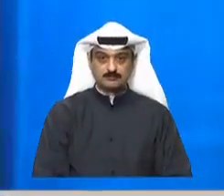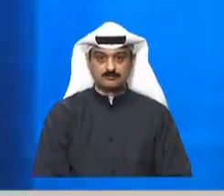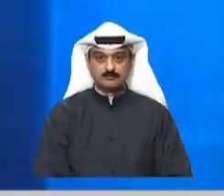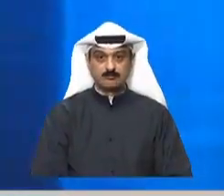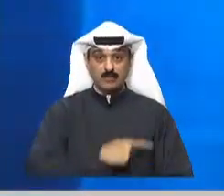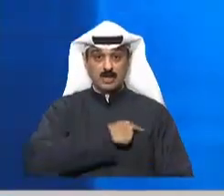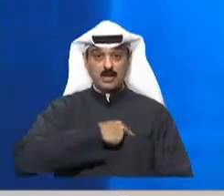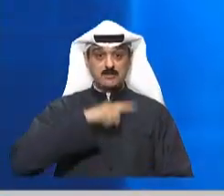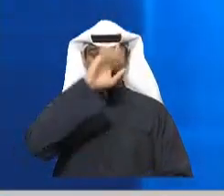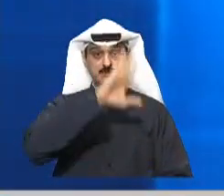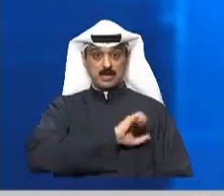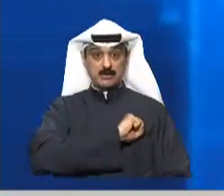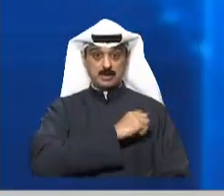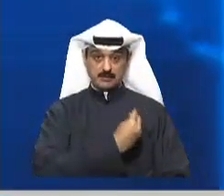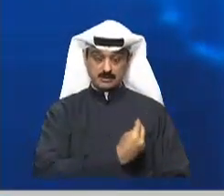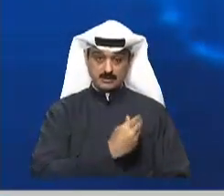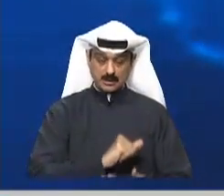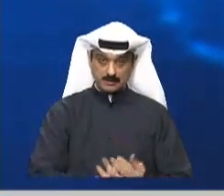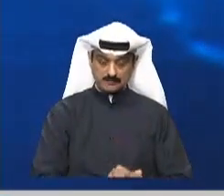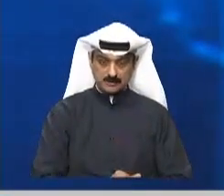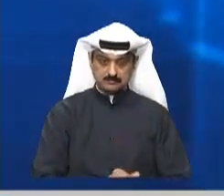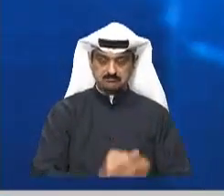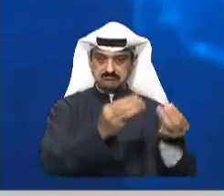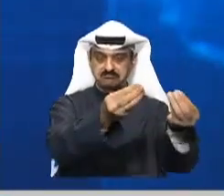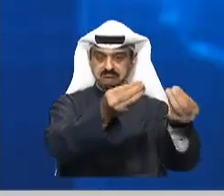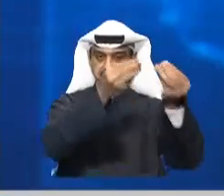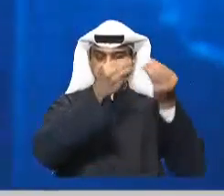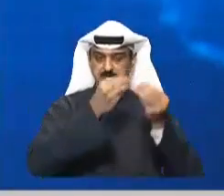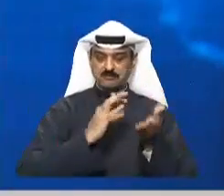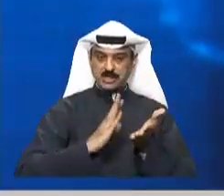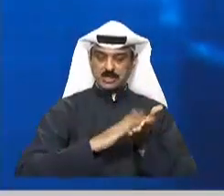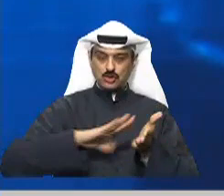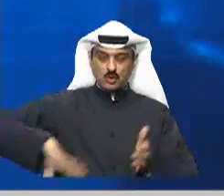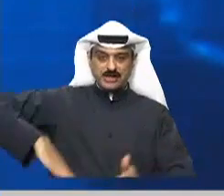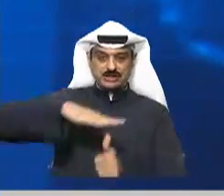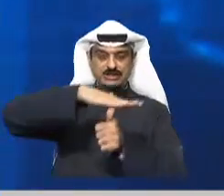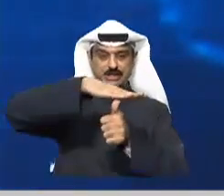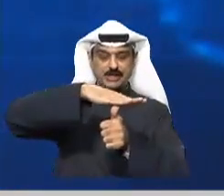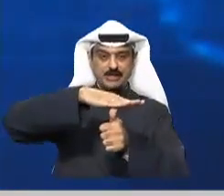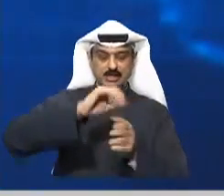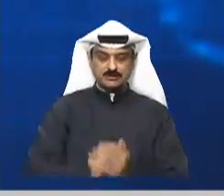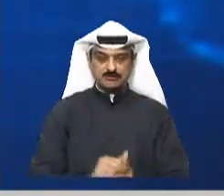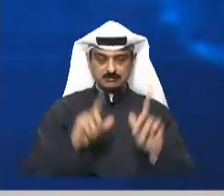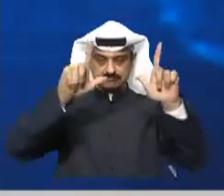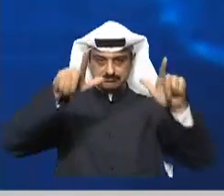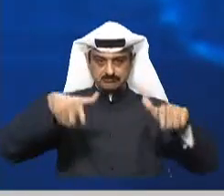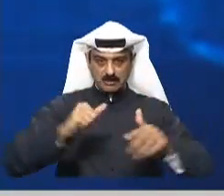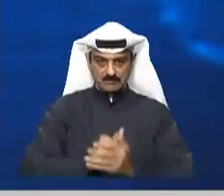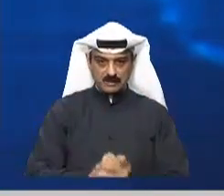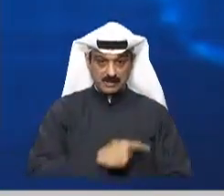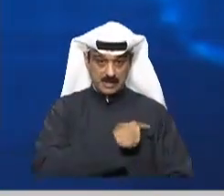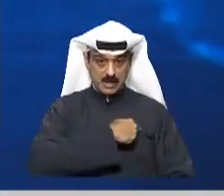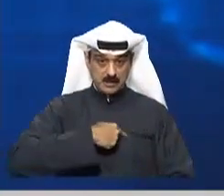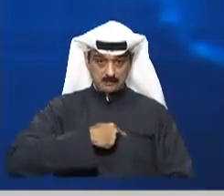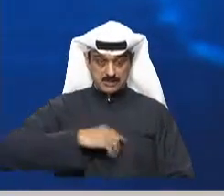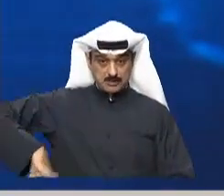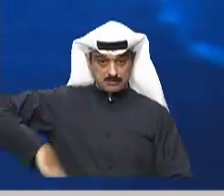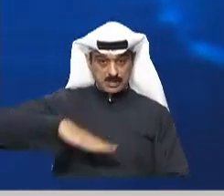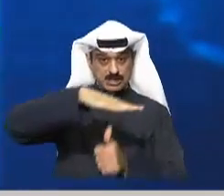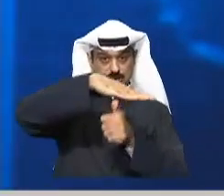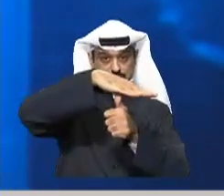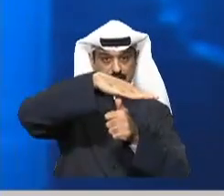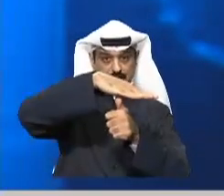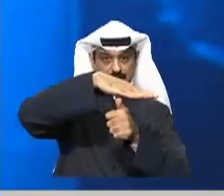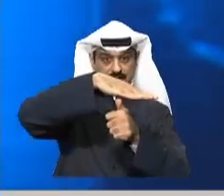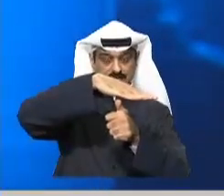بسم الله الرحمن الرحيم. جاءنا من الديوان الأميري ما يلي: باسم حضرة صاحب السمو أمير بلاد شيخ نواف